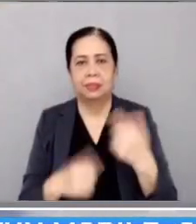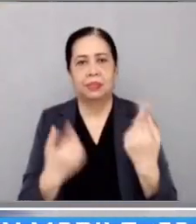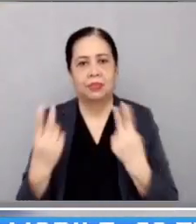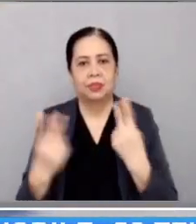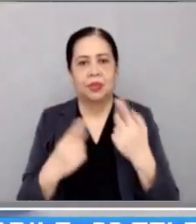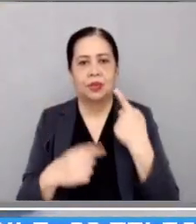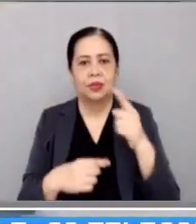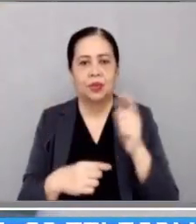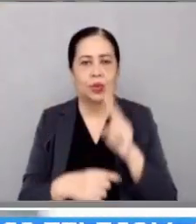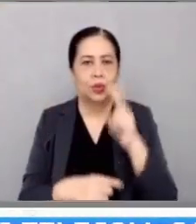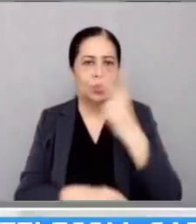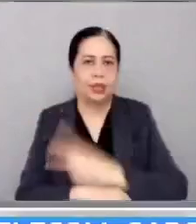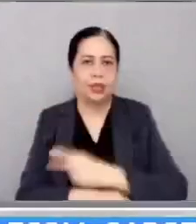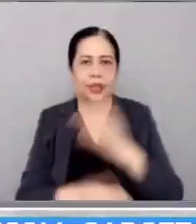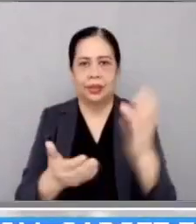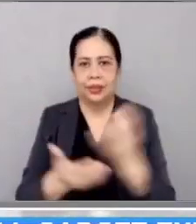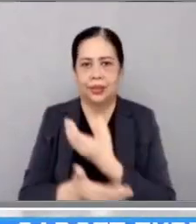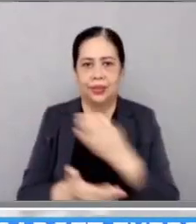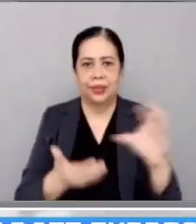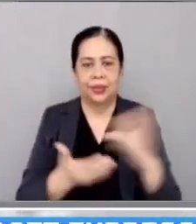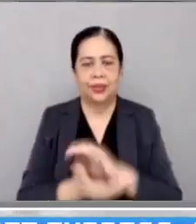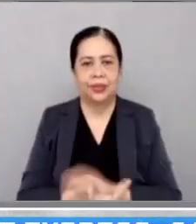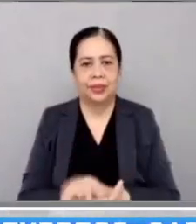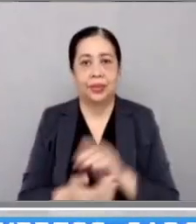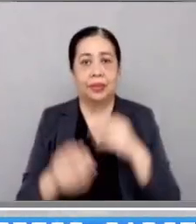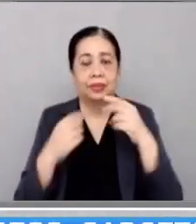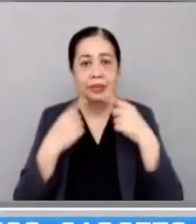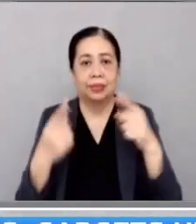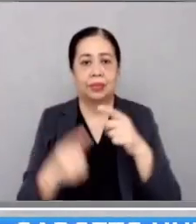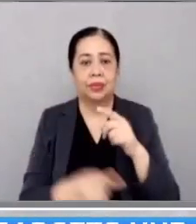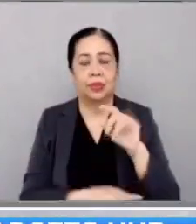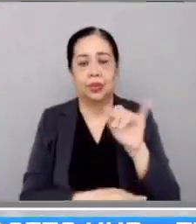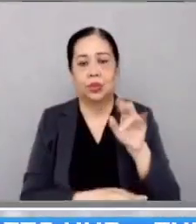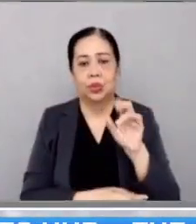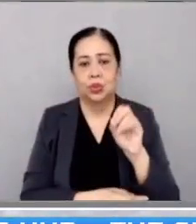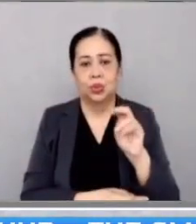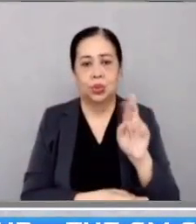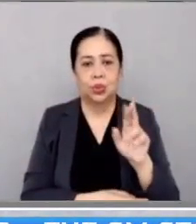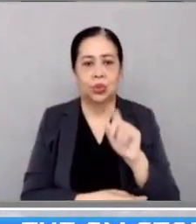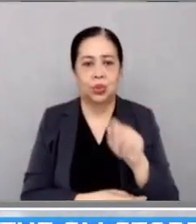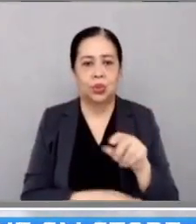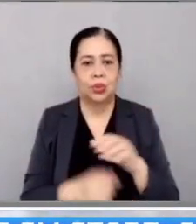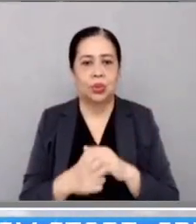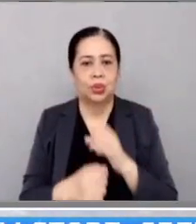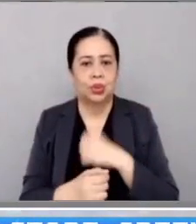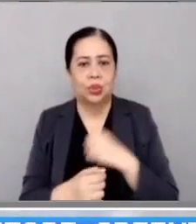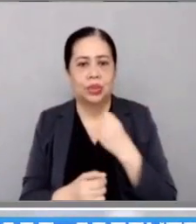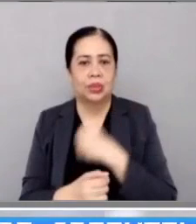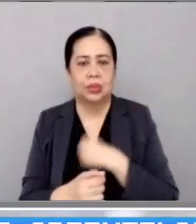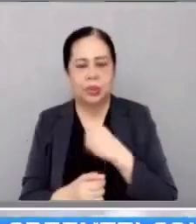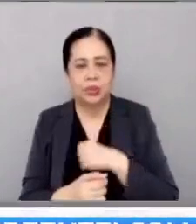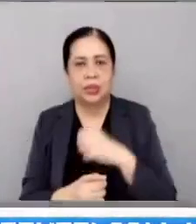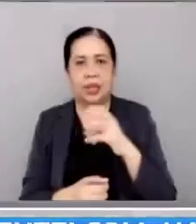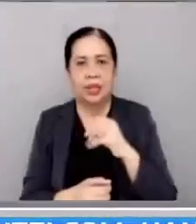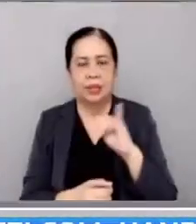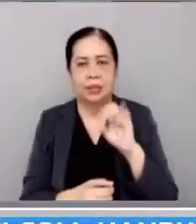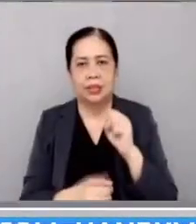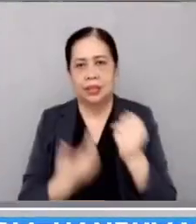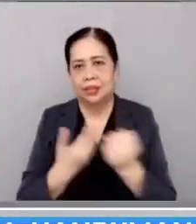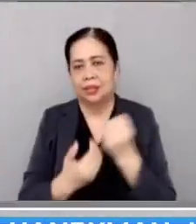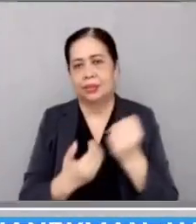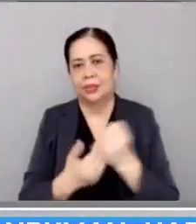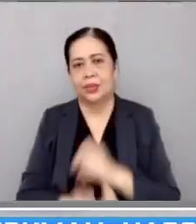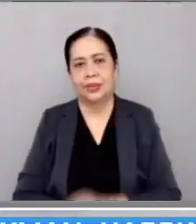two-day concert. Nakilala ang Suju sa mga kantang Sorry Sorry at Mr. Simple.